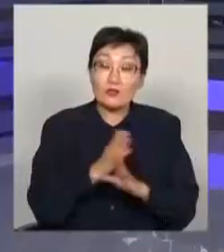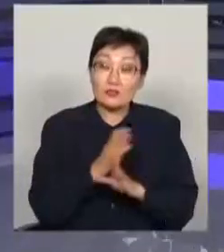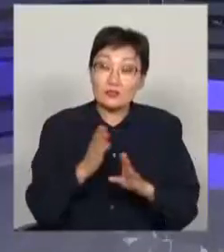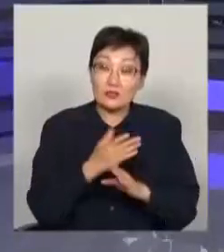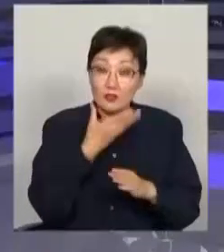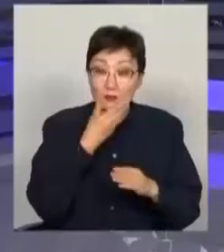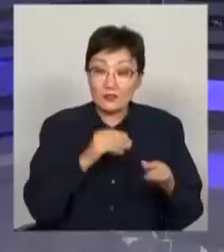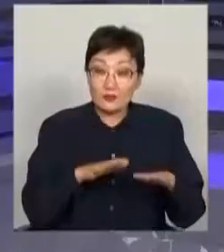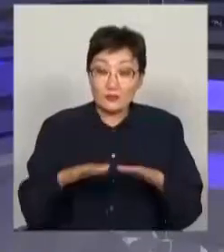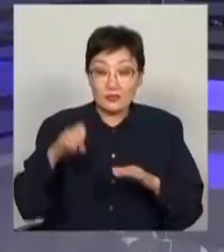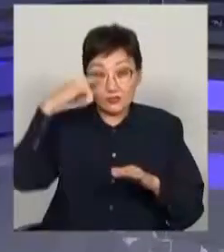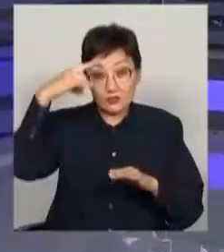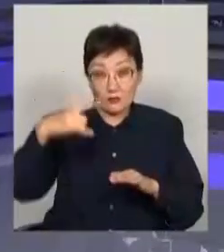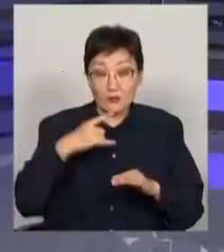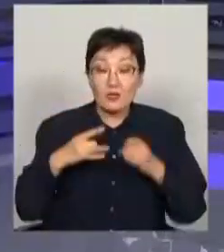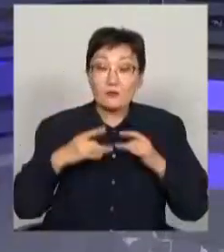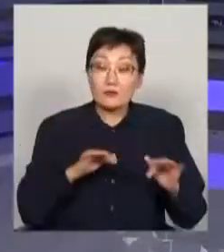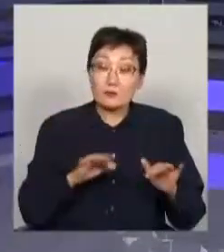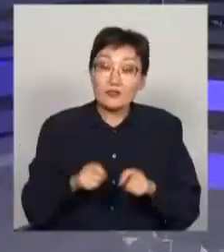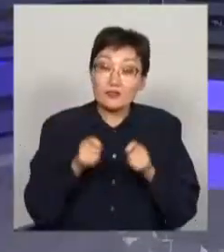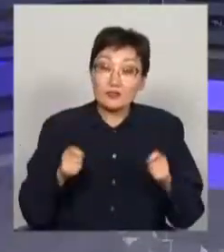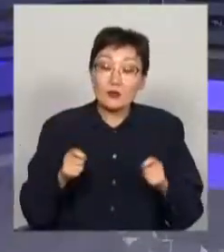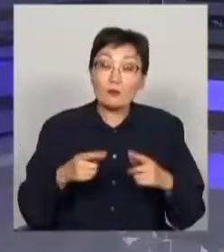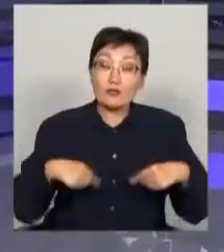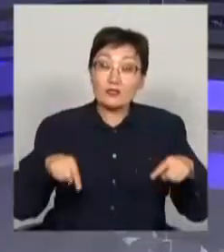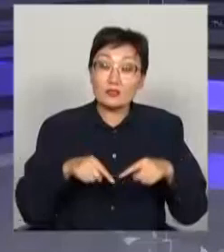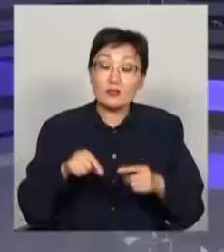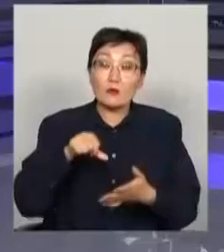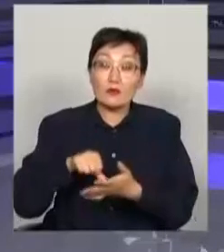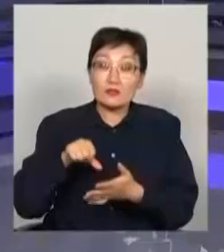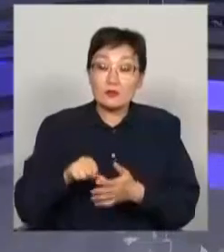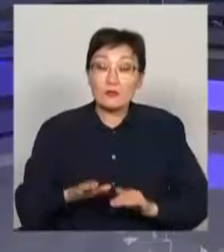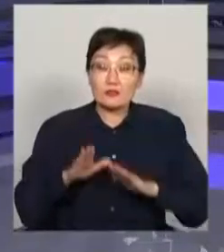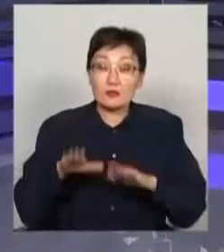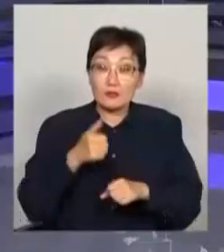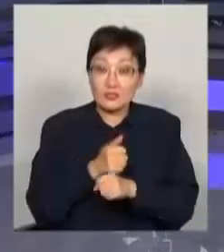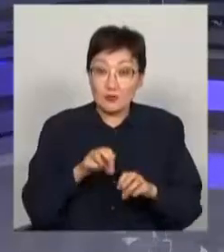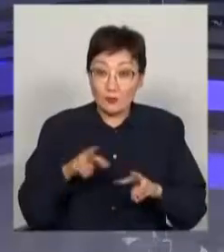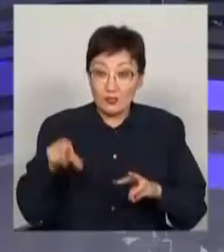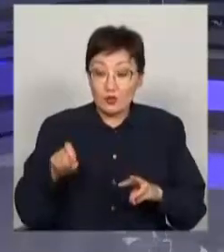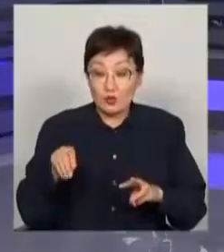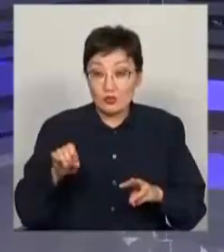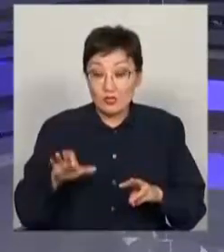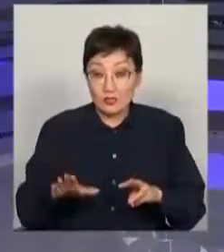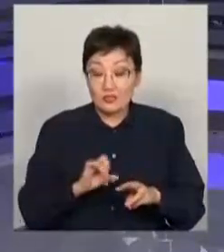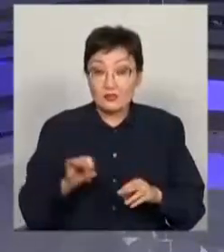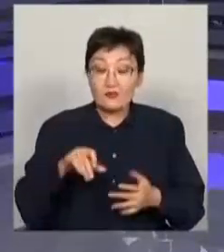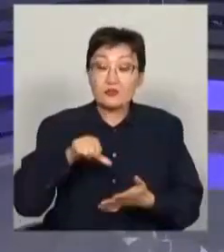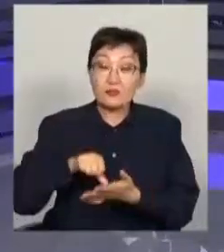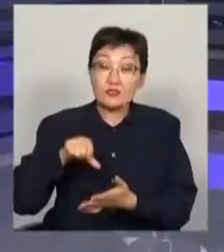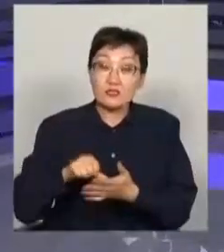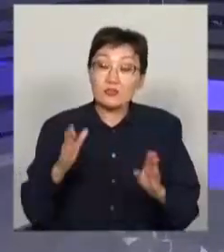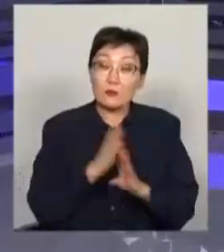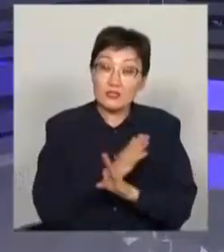достопримечательности страны на торжественном открытии визит центра приняли участие заместитель премьер-министра и роллы туджан of представители